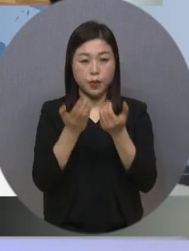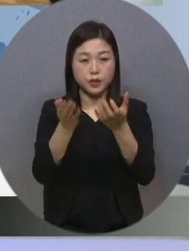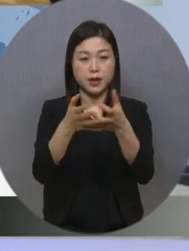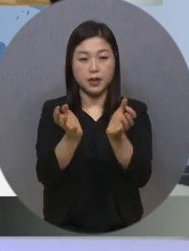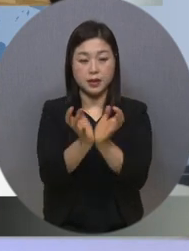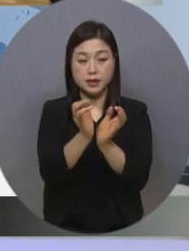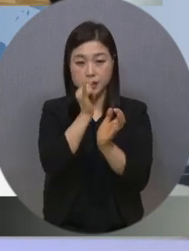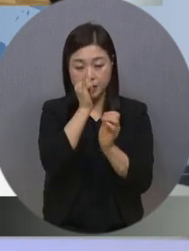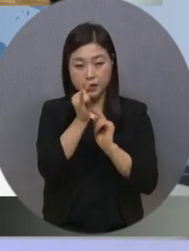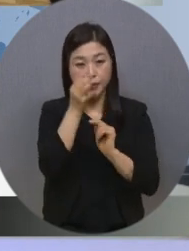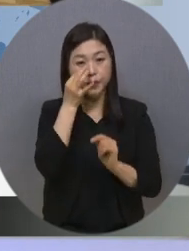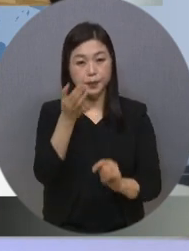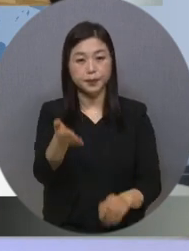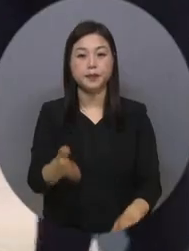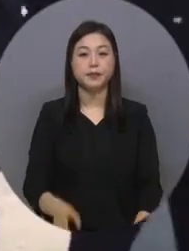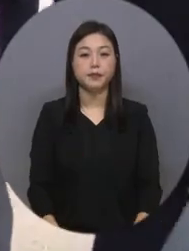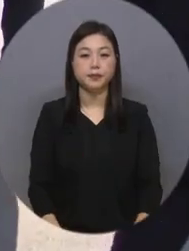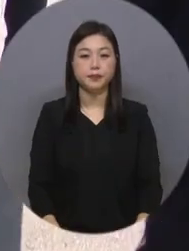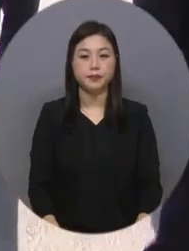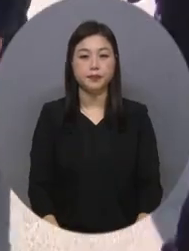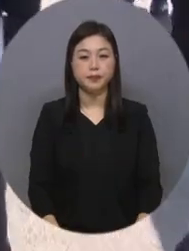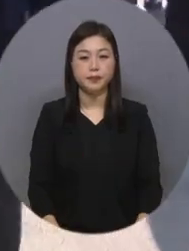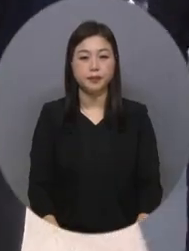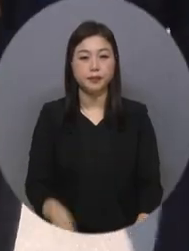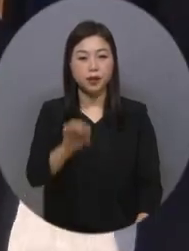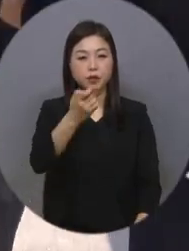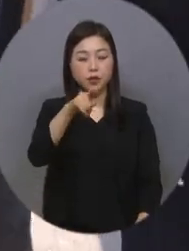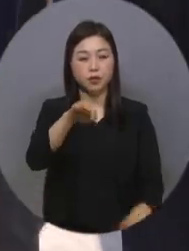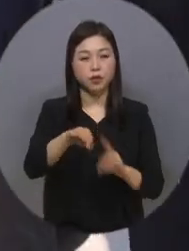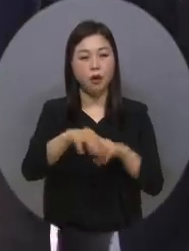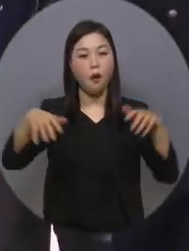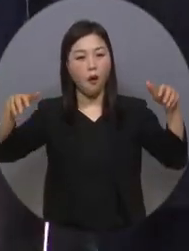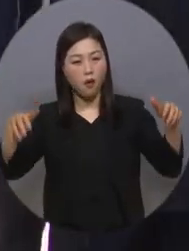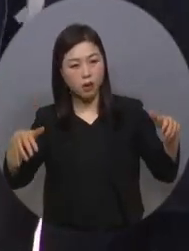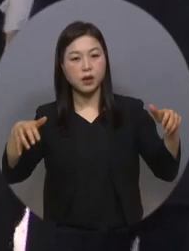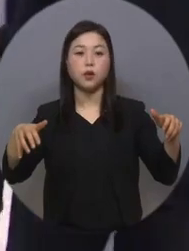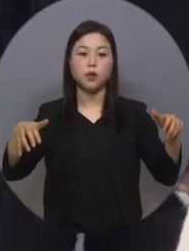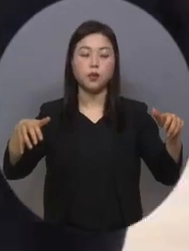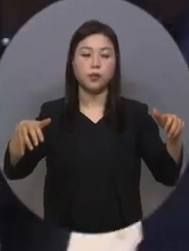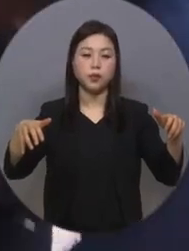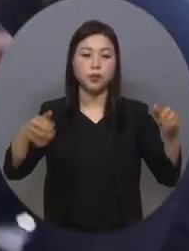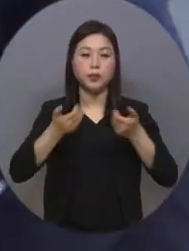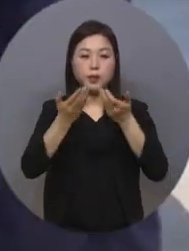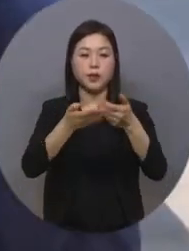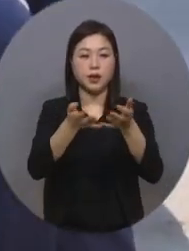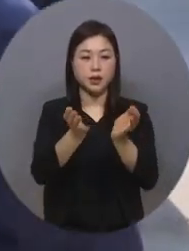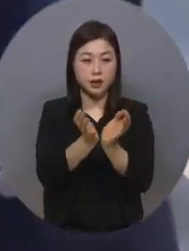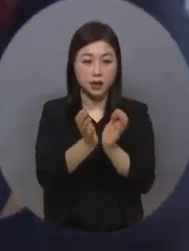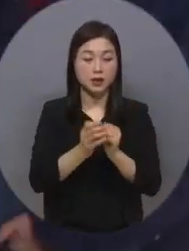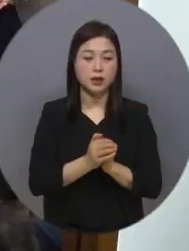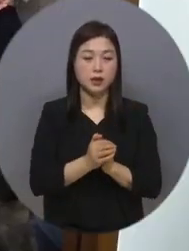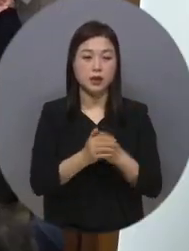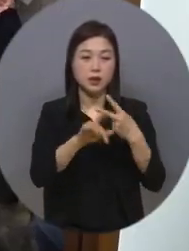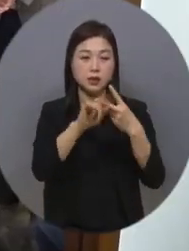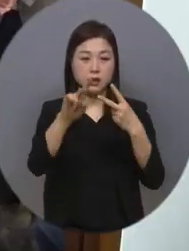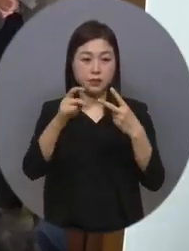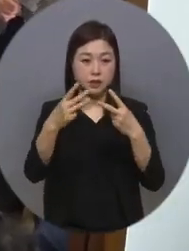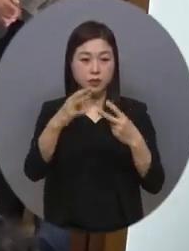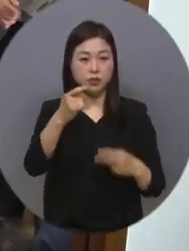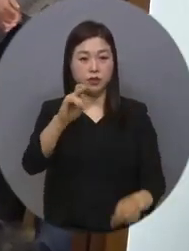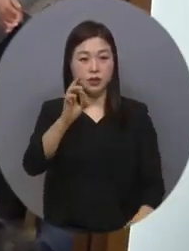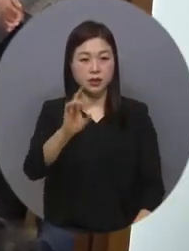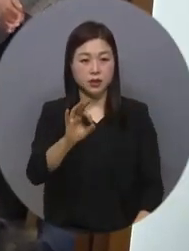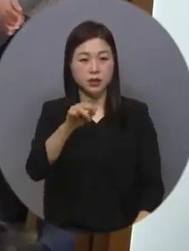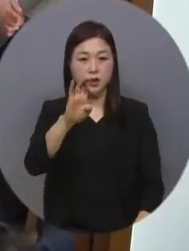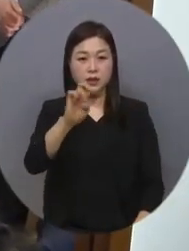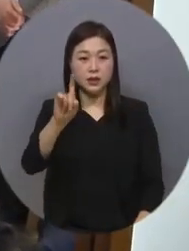기자가 다녀왔습니다. 고흥군 어깨동무봉사단은 올해 첫 봉사를 지난달 23일 풍양면